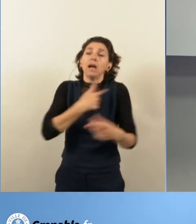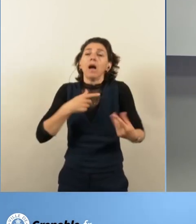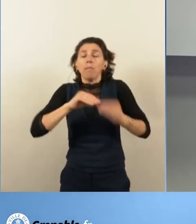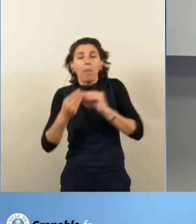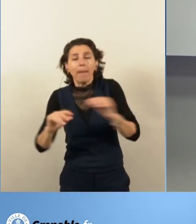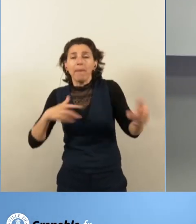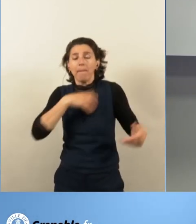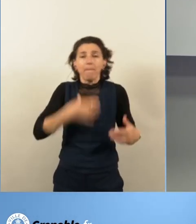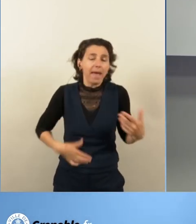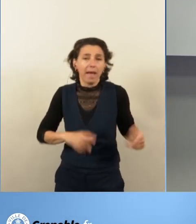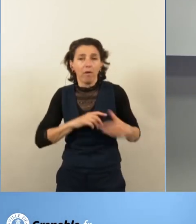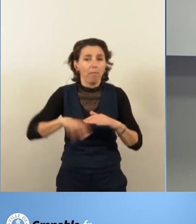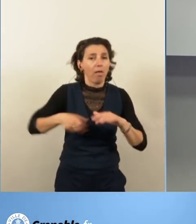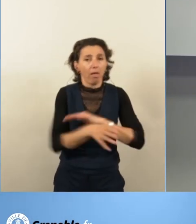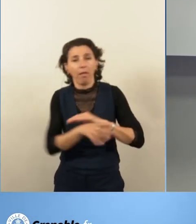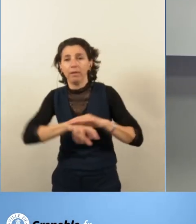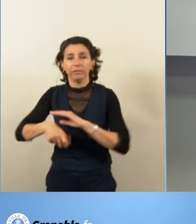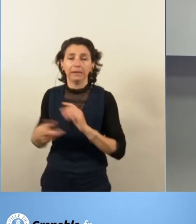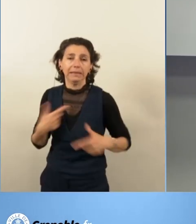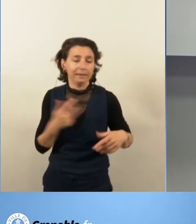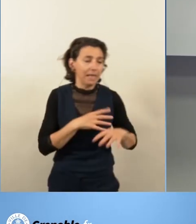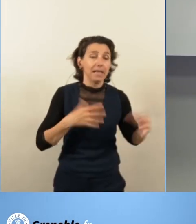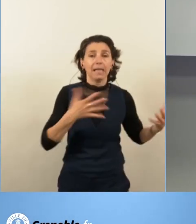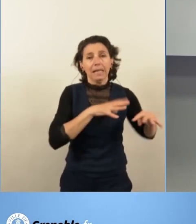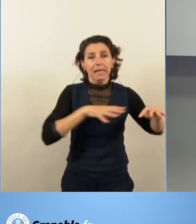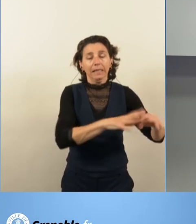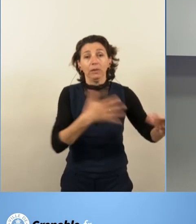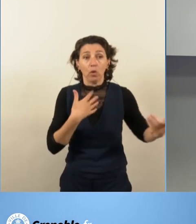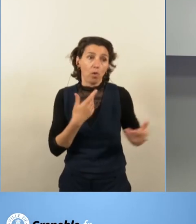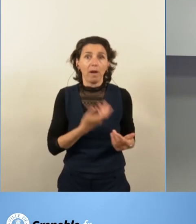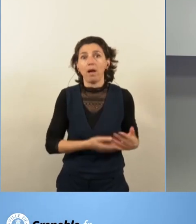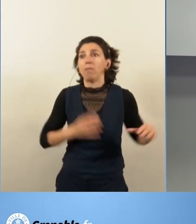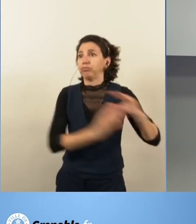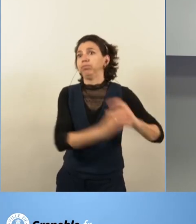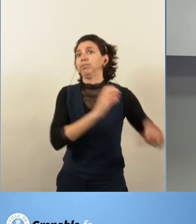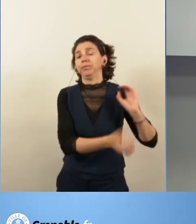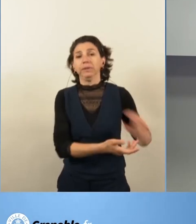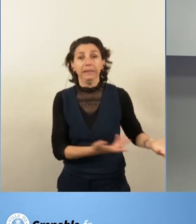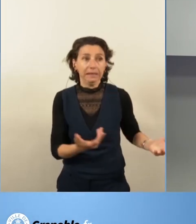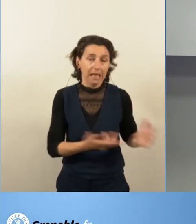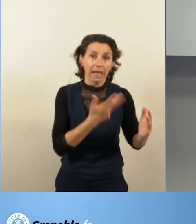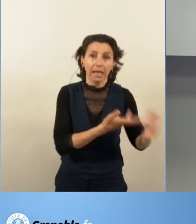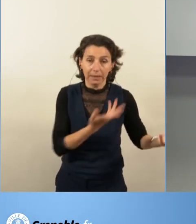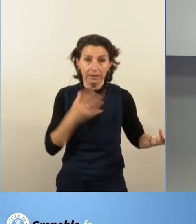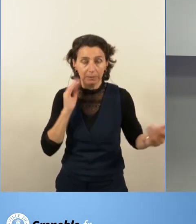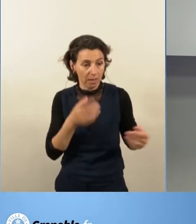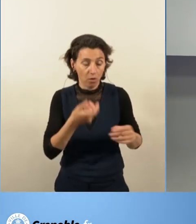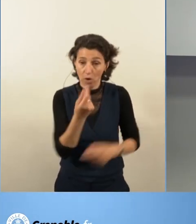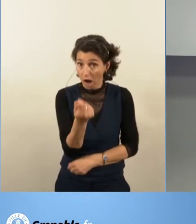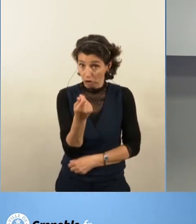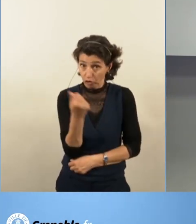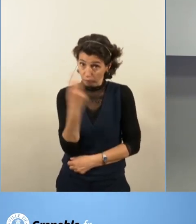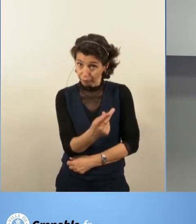80-90 le réseau a vécu un triplement des investissements et donc étant bon état donc cet argent des Grenoblois